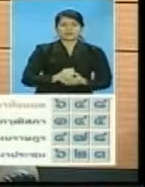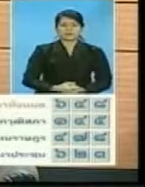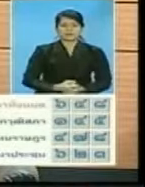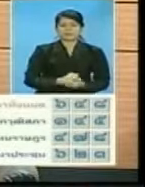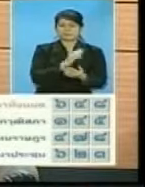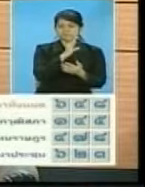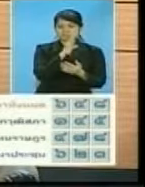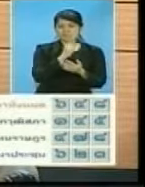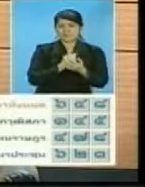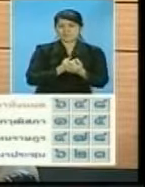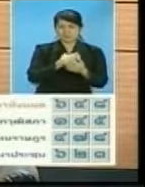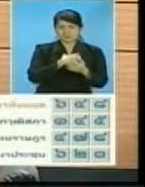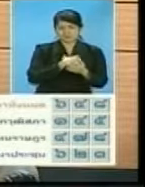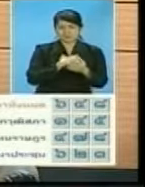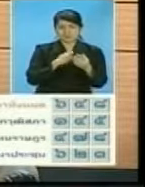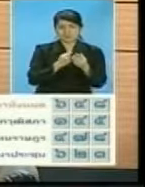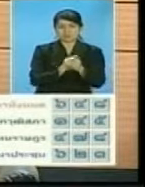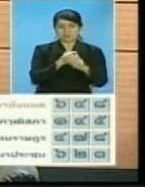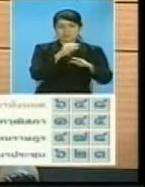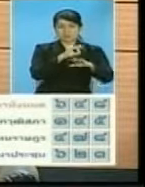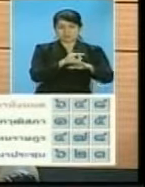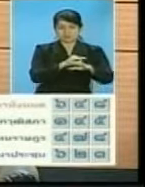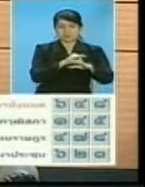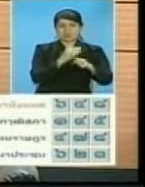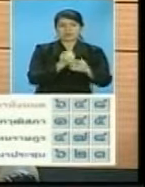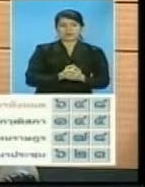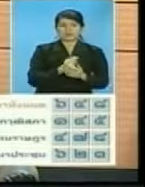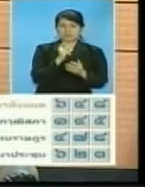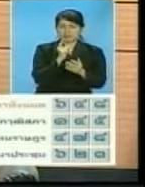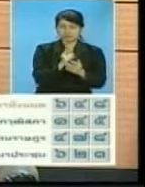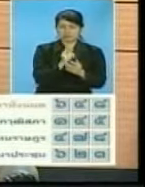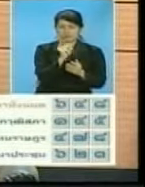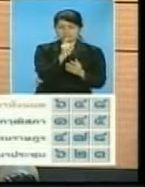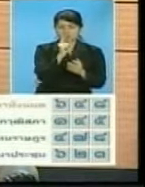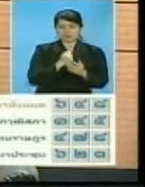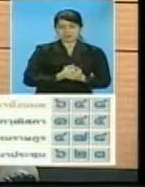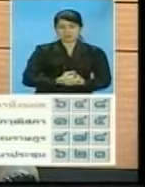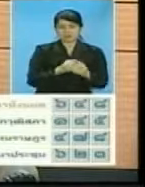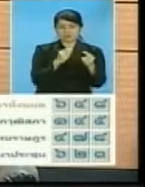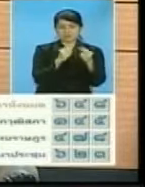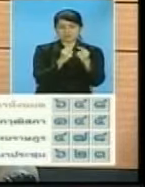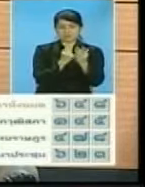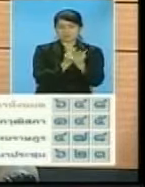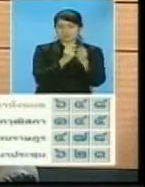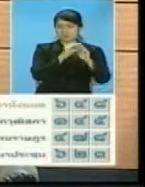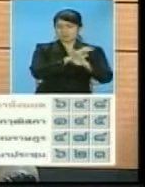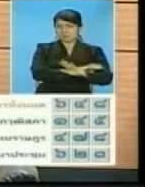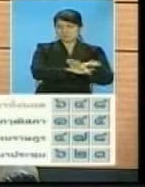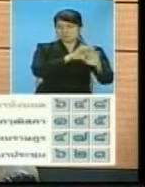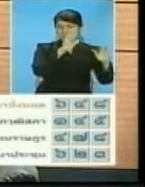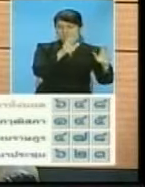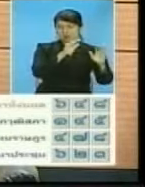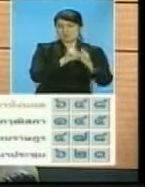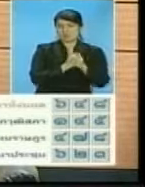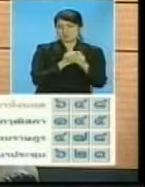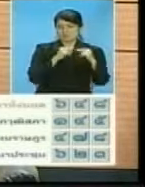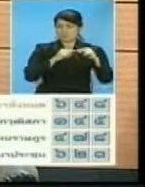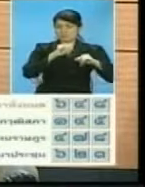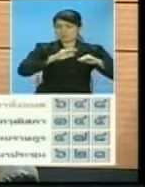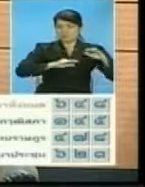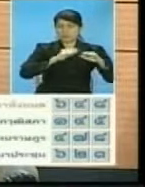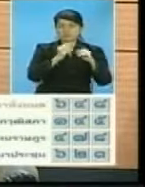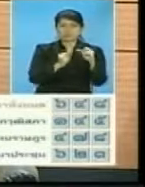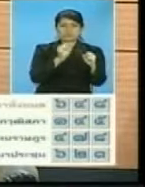ก็ถ้าจะเป็นสมาชิกก็ต้องหลุดพ้นหรือปราศจากการเป็นสมาชิกมาแล้วไม่น้อยก